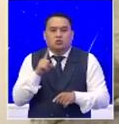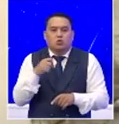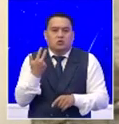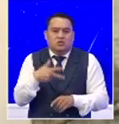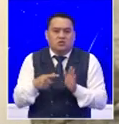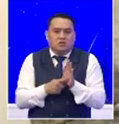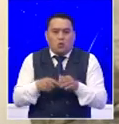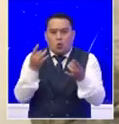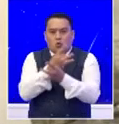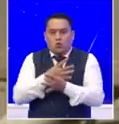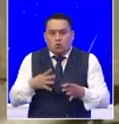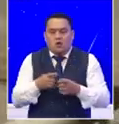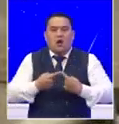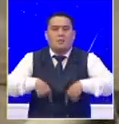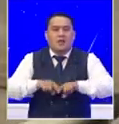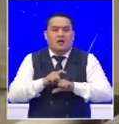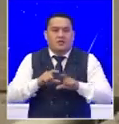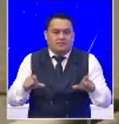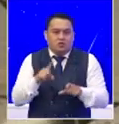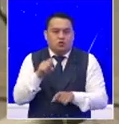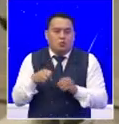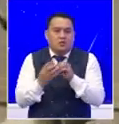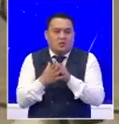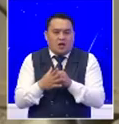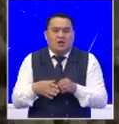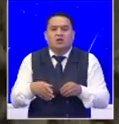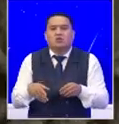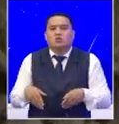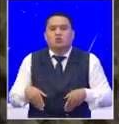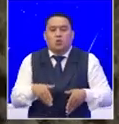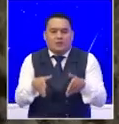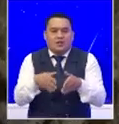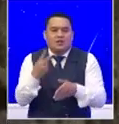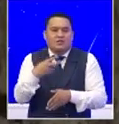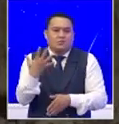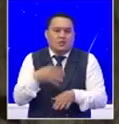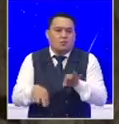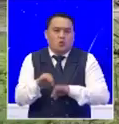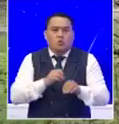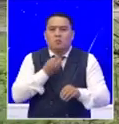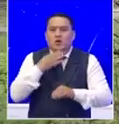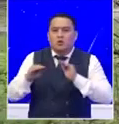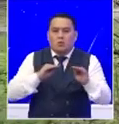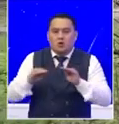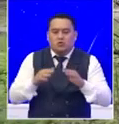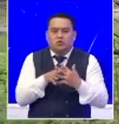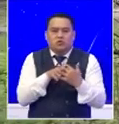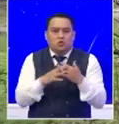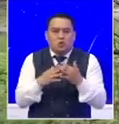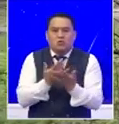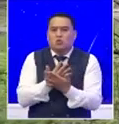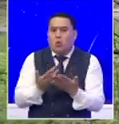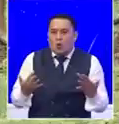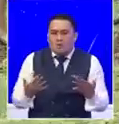137 социально-культурных объектов, 115 объектов инженерно-транспортной инфраструктуры, 25 проектов по благоустройству населенных пунктов и многое